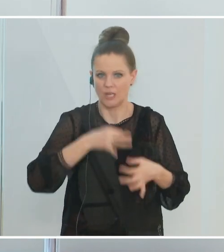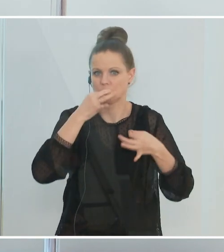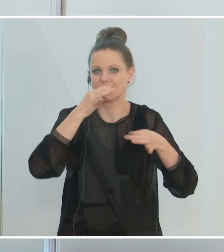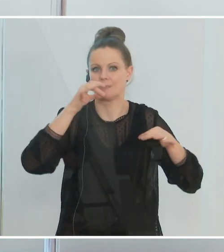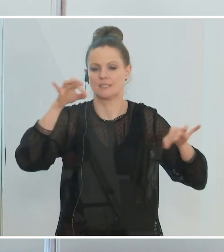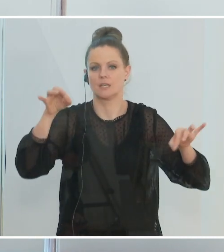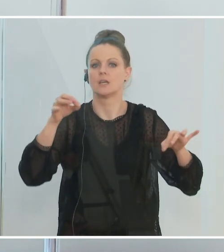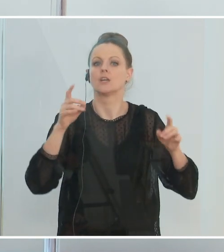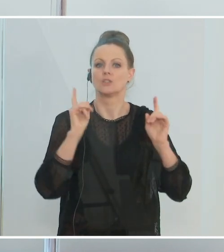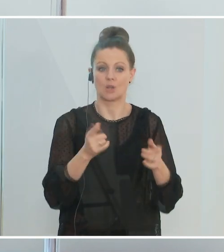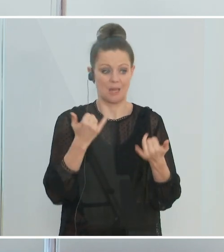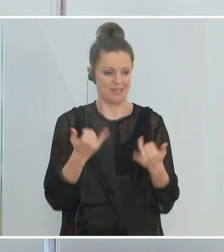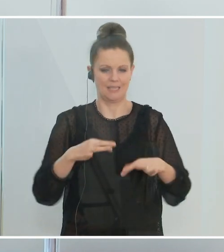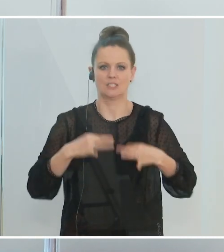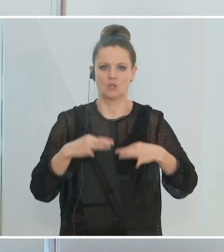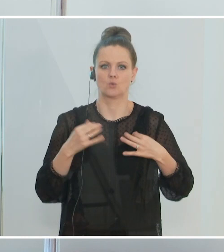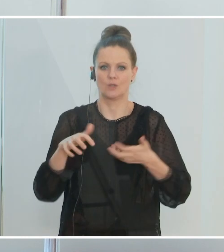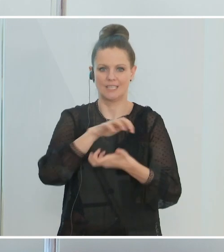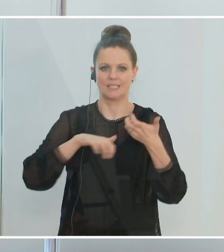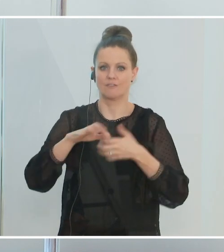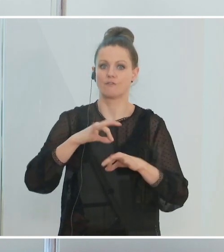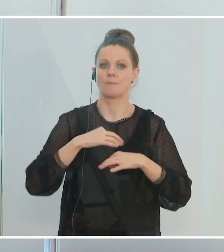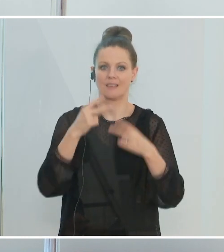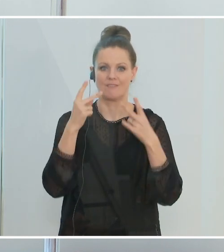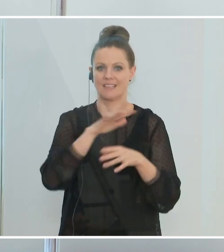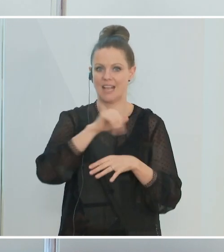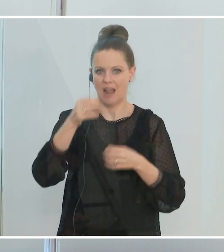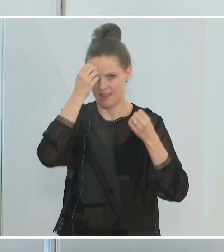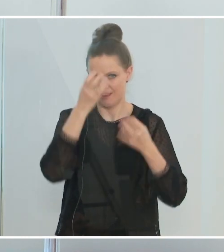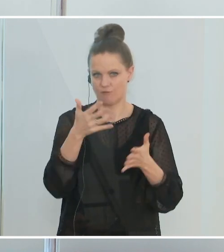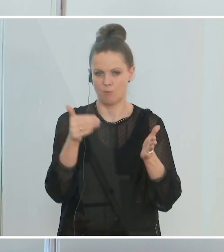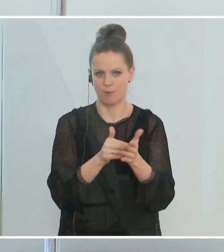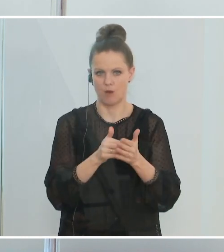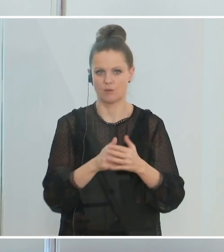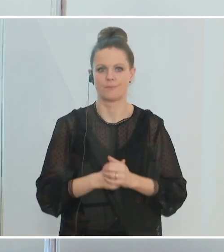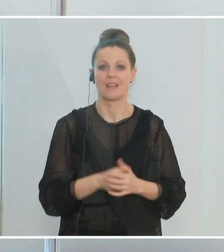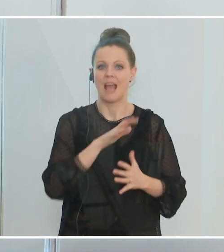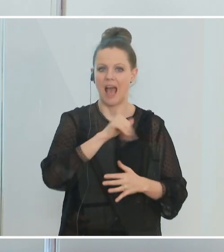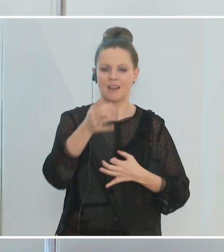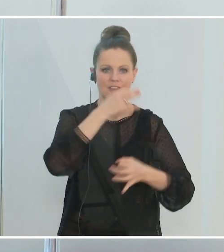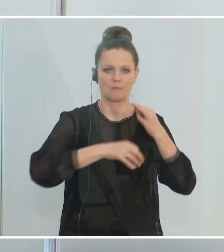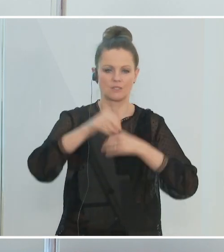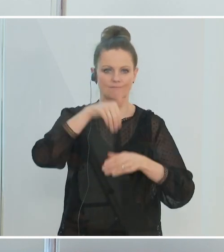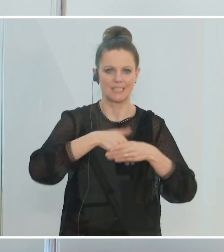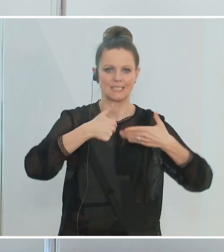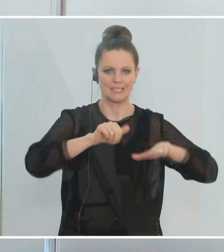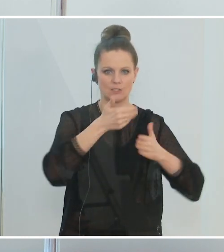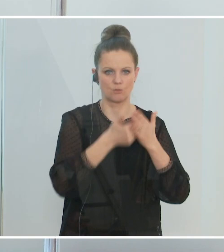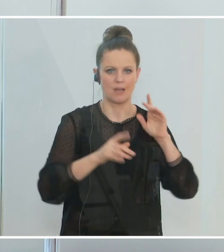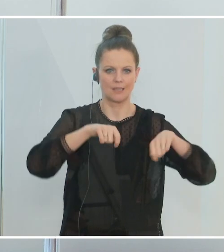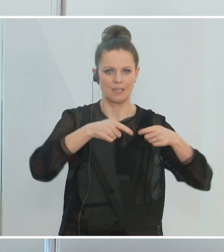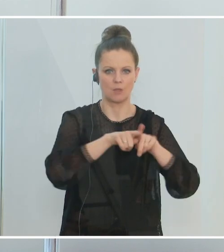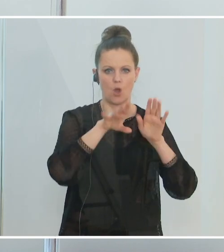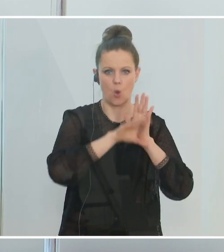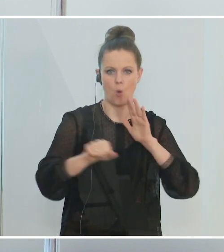in der Gesundheitskrise ist es mir wichtig, dass jeder informiert ist. Das heißt, alle Informationen in 16 verschiedenen Sprachen. Wir haben eigene